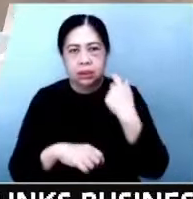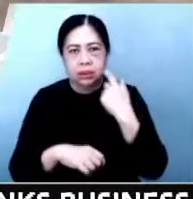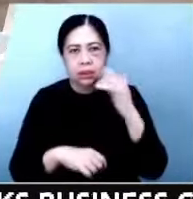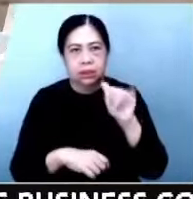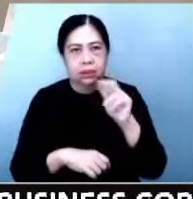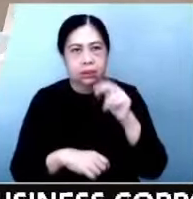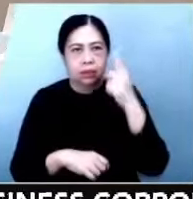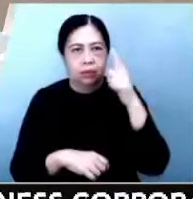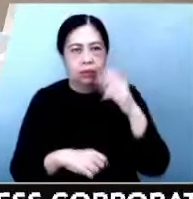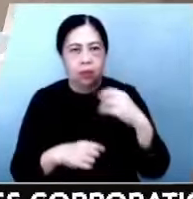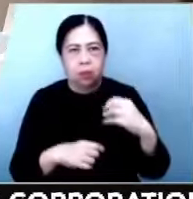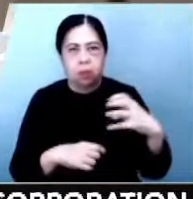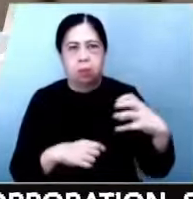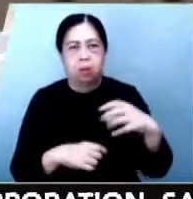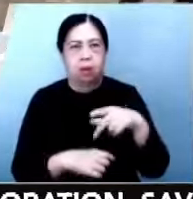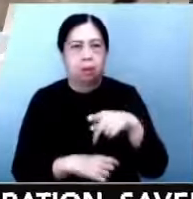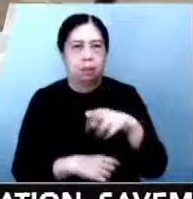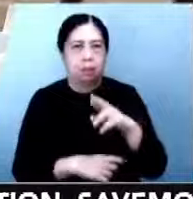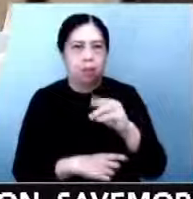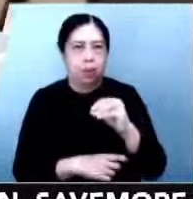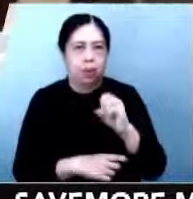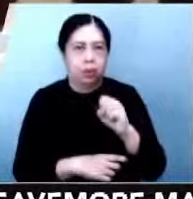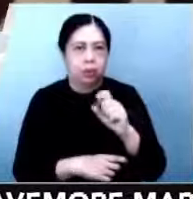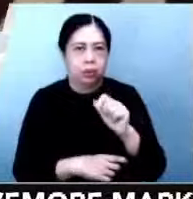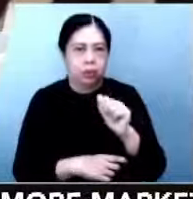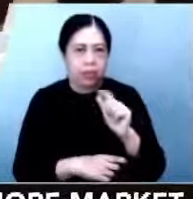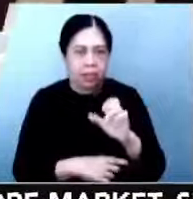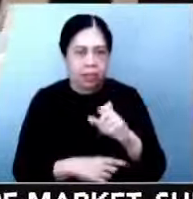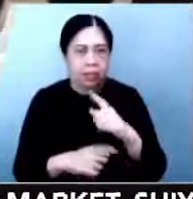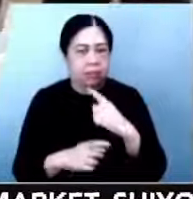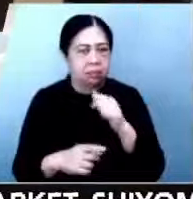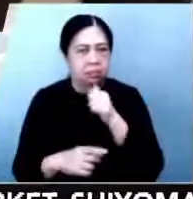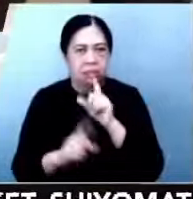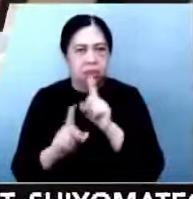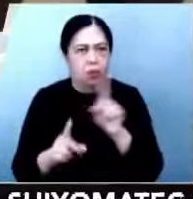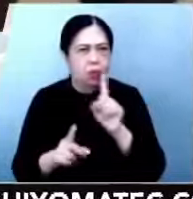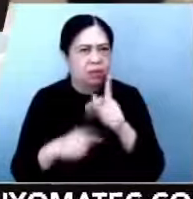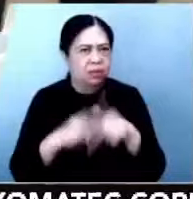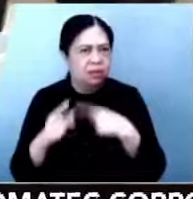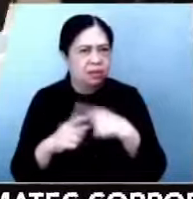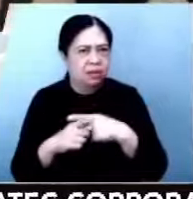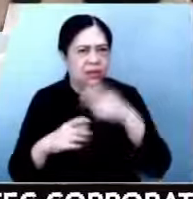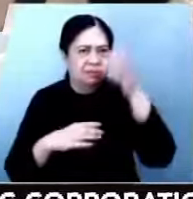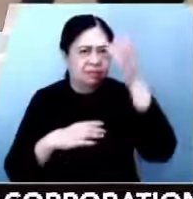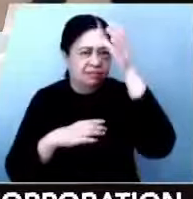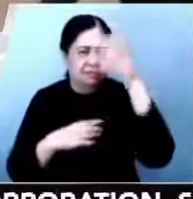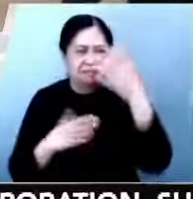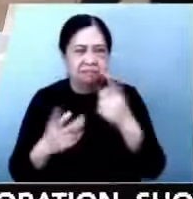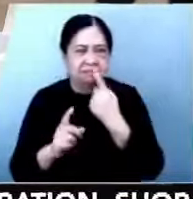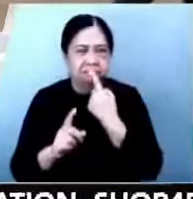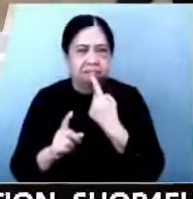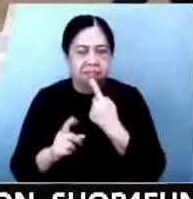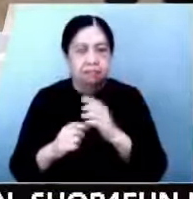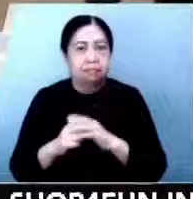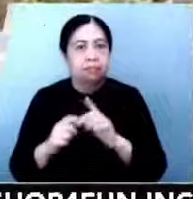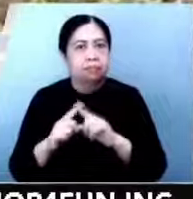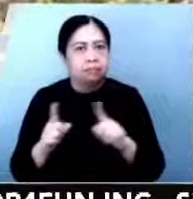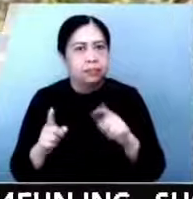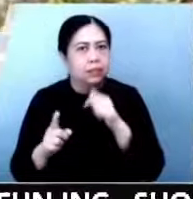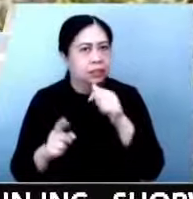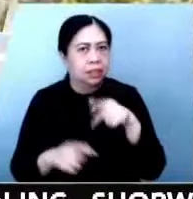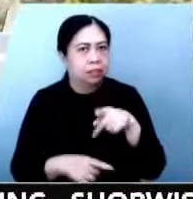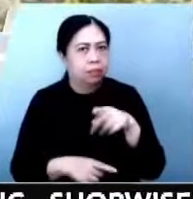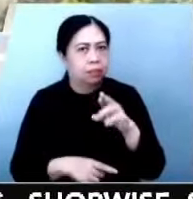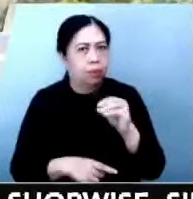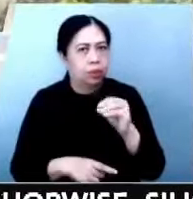sa enlarged prostate. Hindi sinabi ng Buckingham Palace kung anong klase ito ng cancer. Pero hindi raw ito prostate cancer ayon